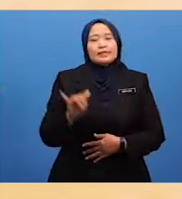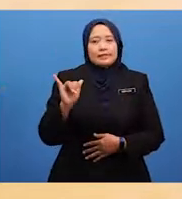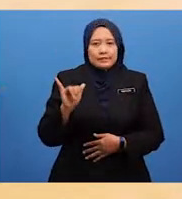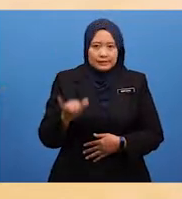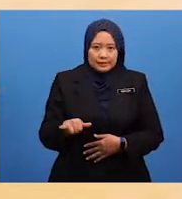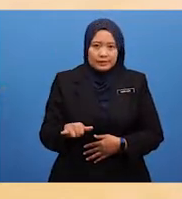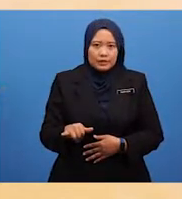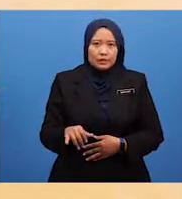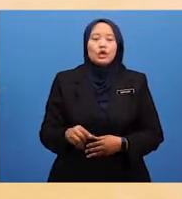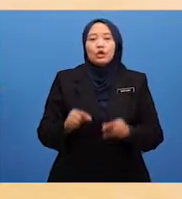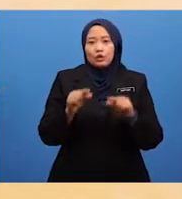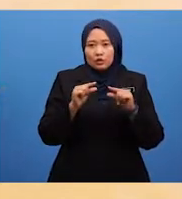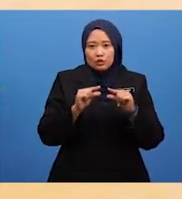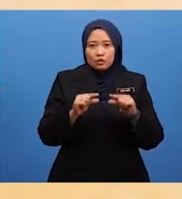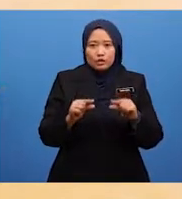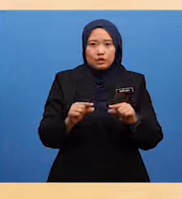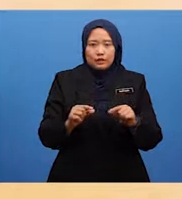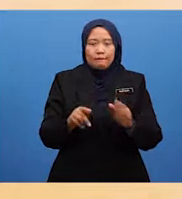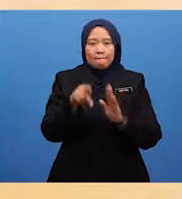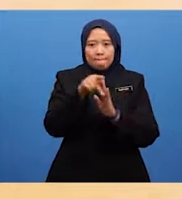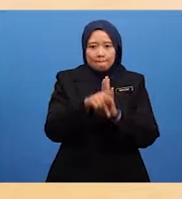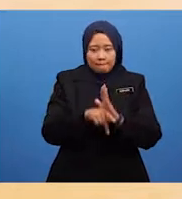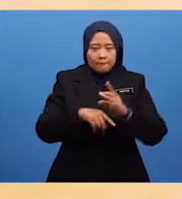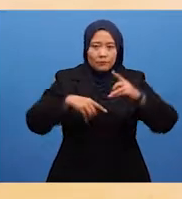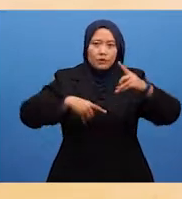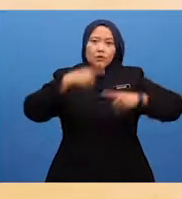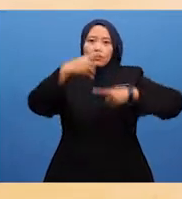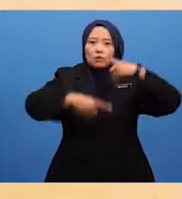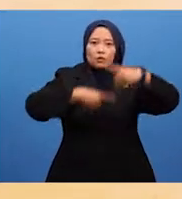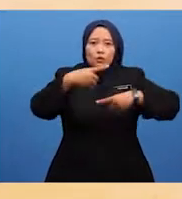Ya, kita boleh menggunakan penggolek dan roda.